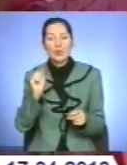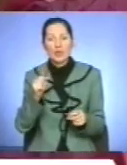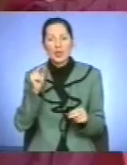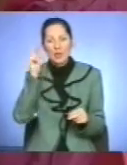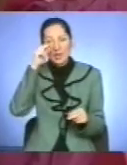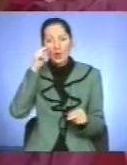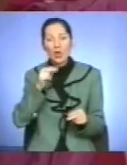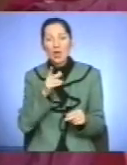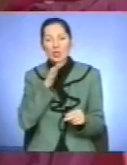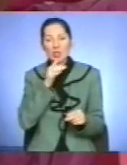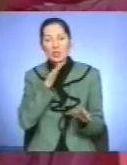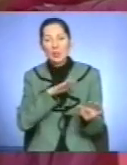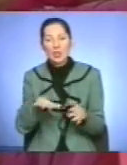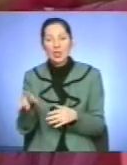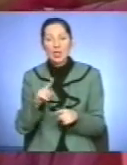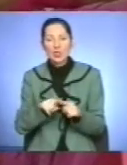швидко.